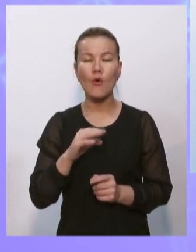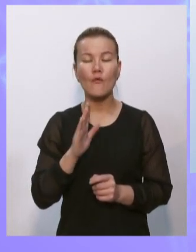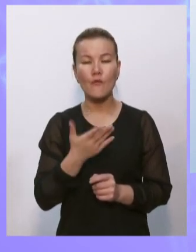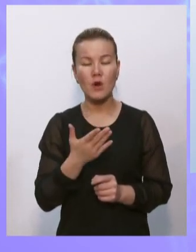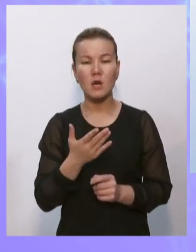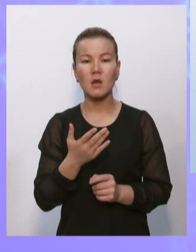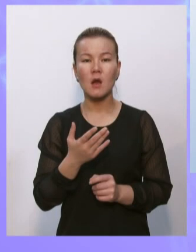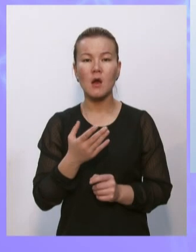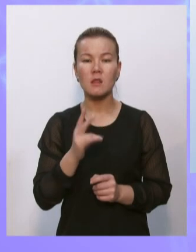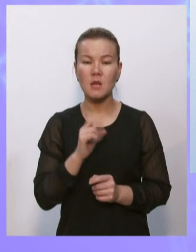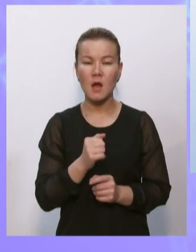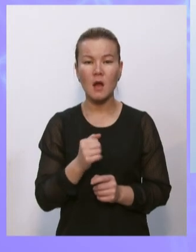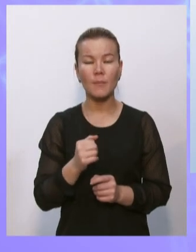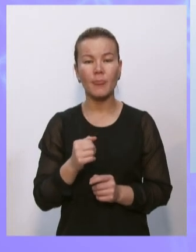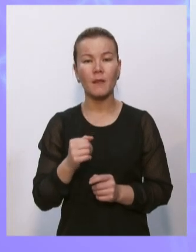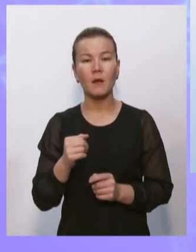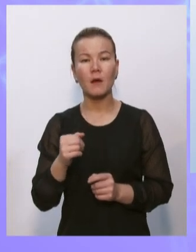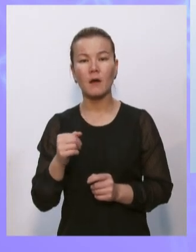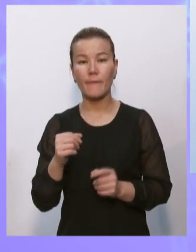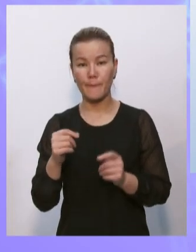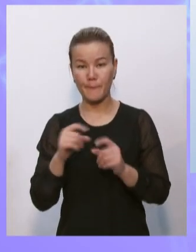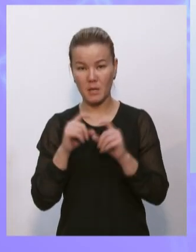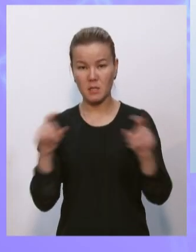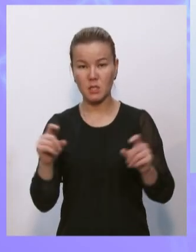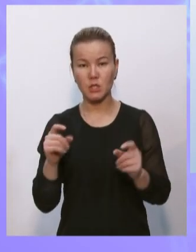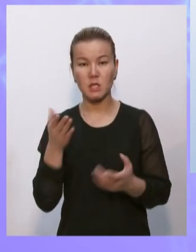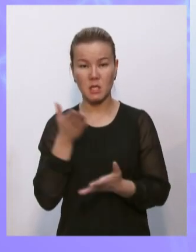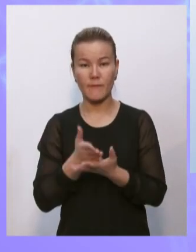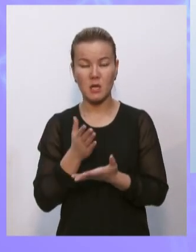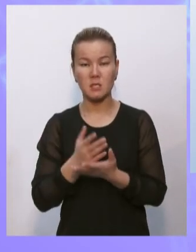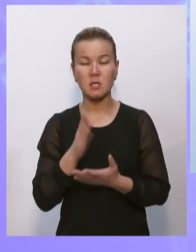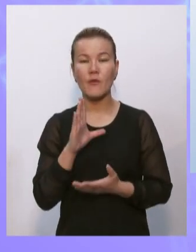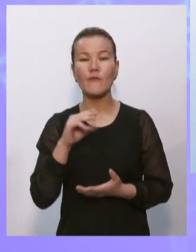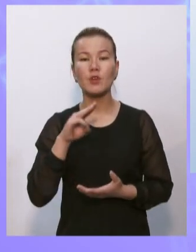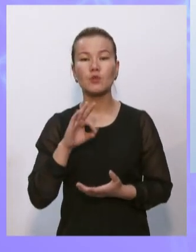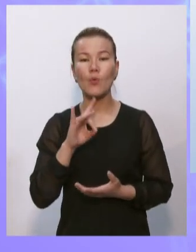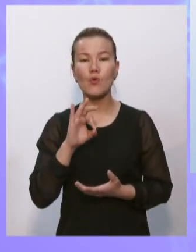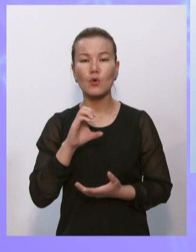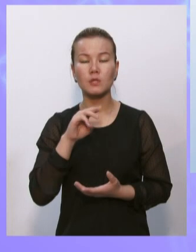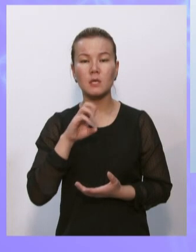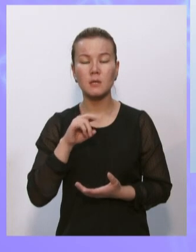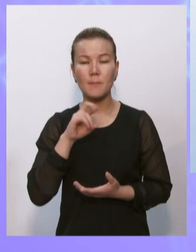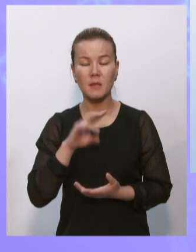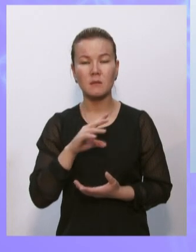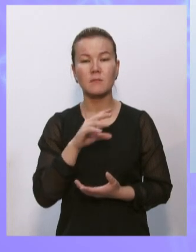на. В предложении является второстепенным